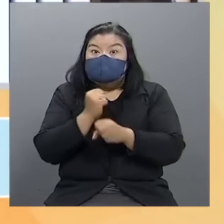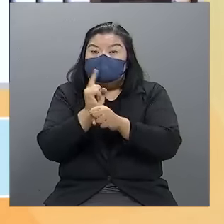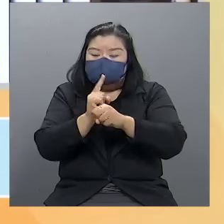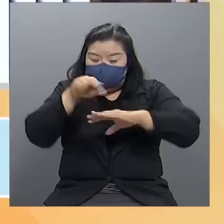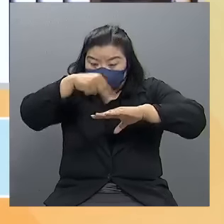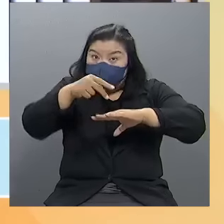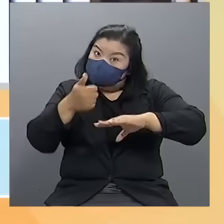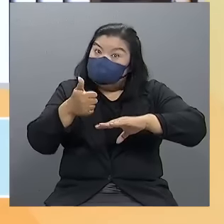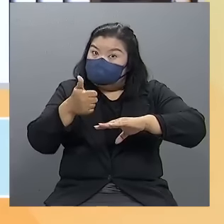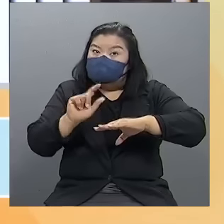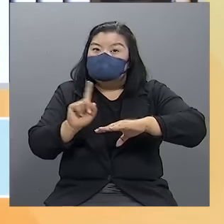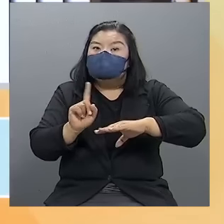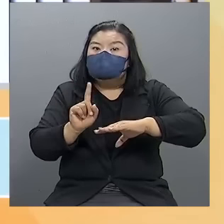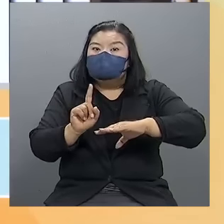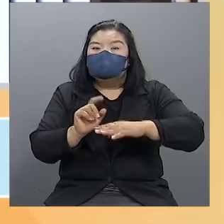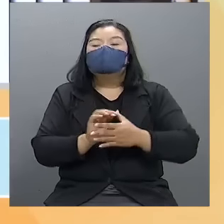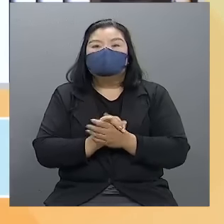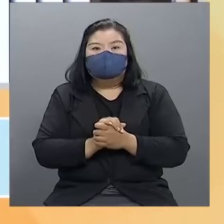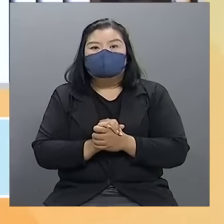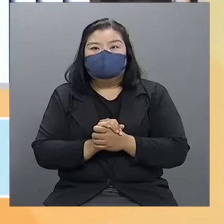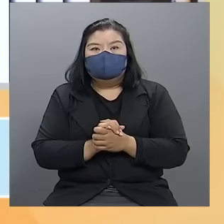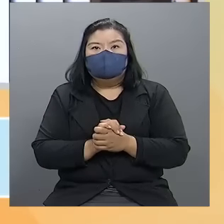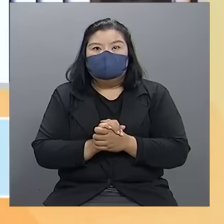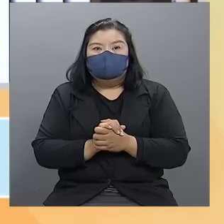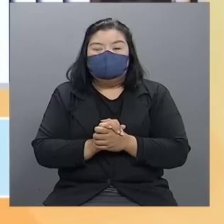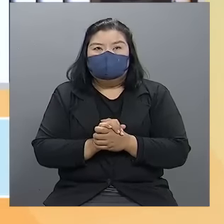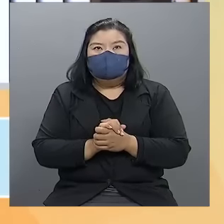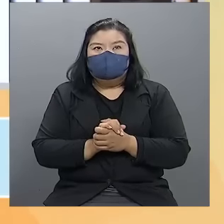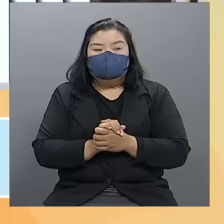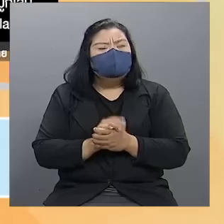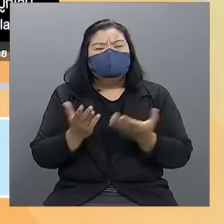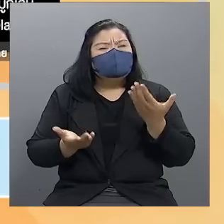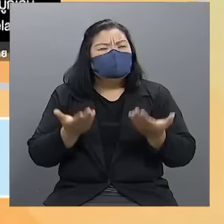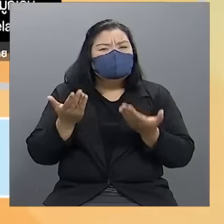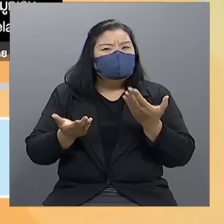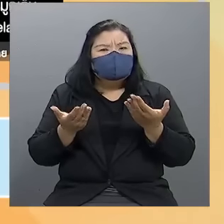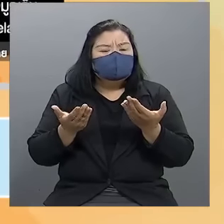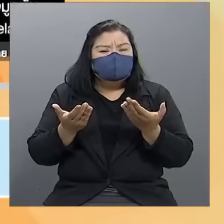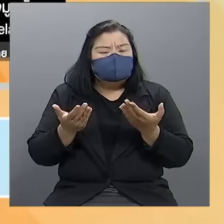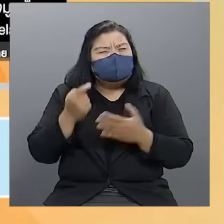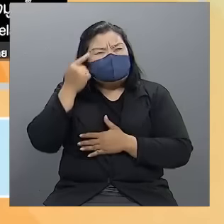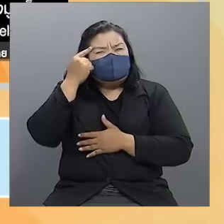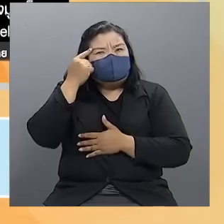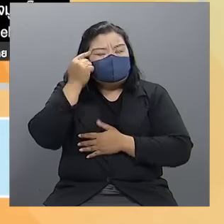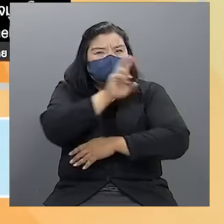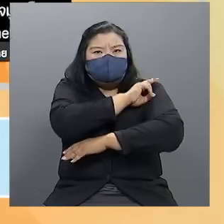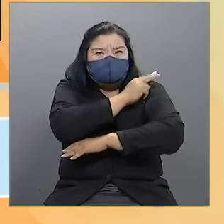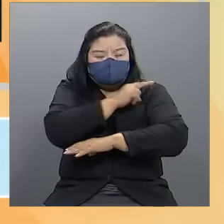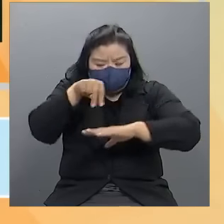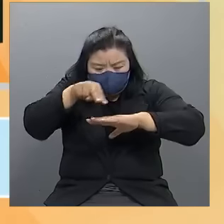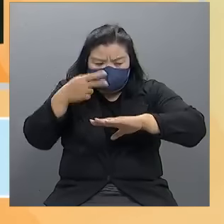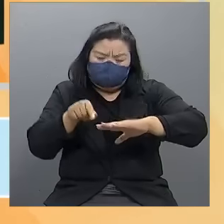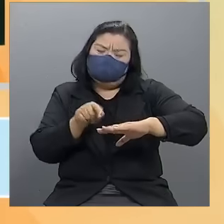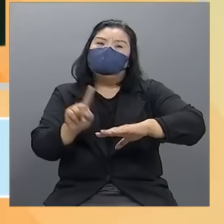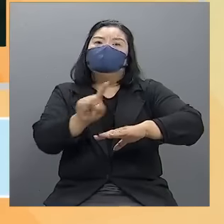บก็ข้นอยู่กับโรคลอยเล็เเกิดจากสาเหตุอะไรนี่ยนะครับเช่นในบางคนเี่ยเกิดจากการ